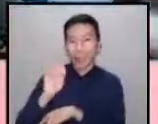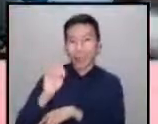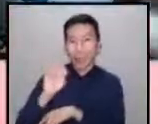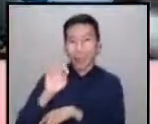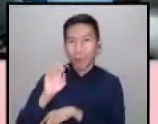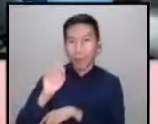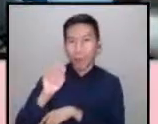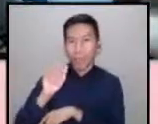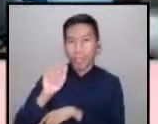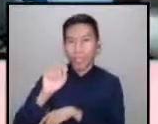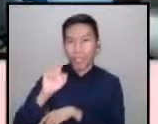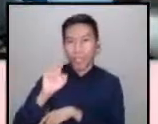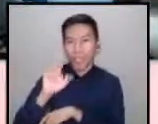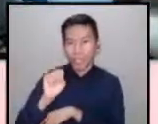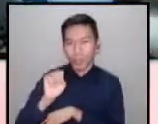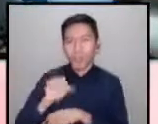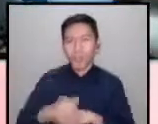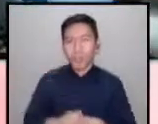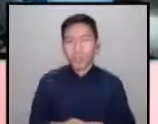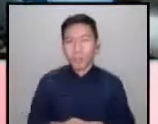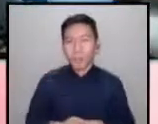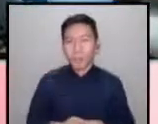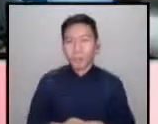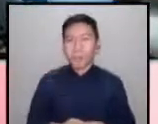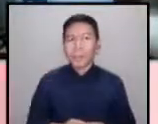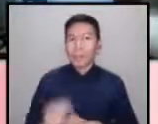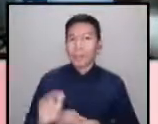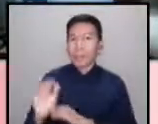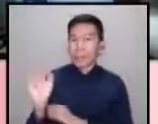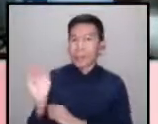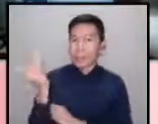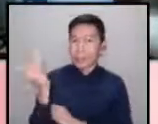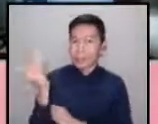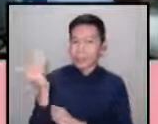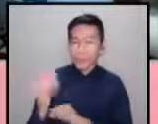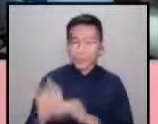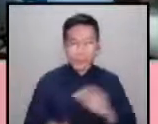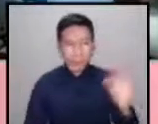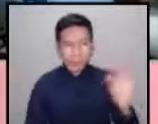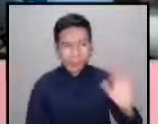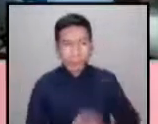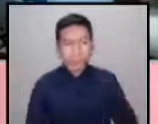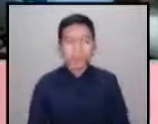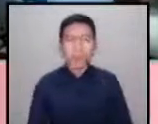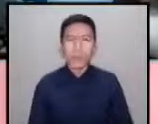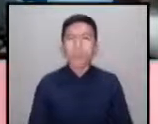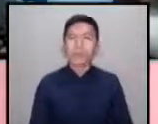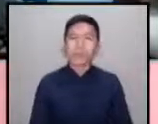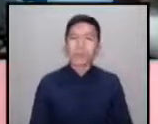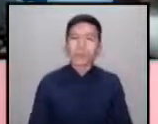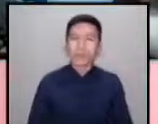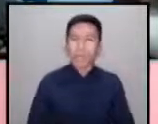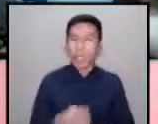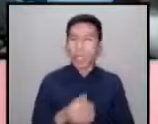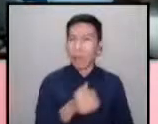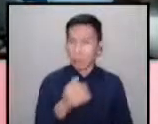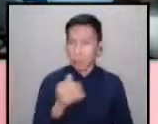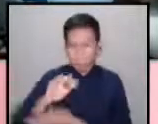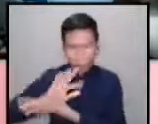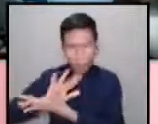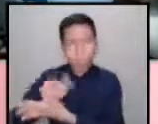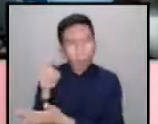Dr. Lee, good morning. Si Dayan po ito. Dok, may Hello, ibang Dayan. Sakit o ibang kondisyon pa po ba ang maaring mapagaling ng immunomodulators,